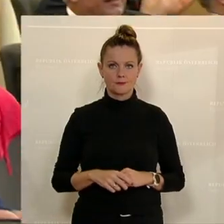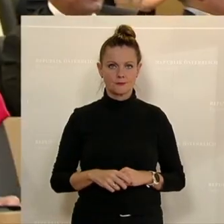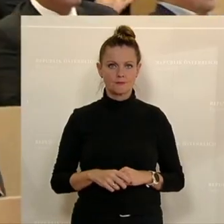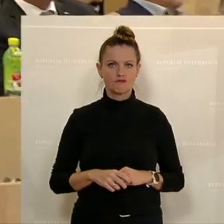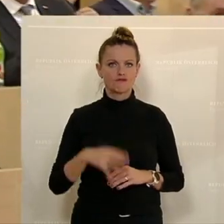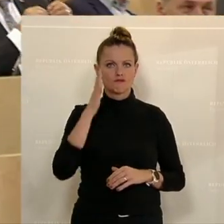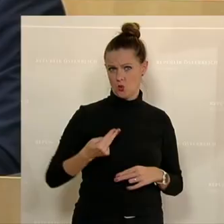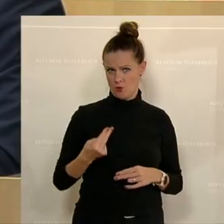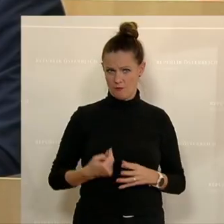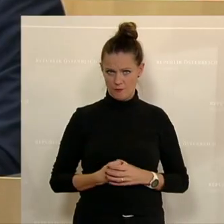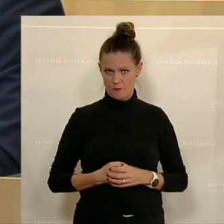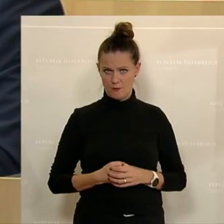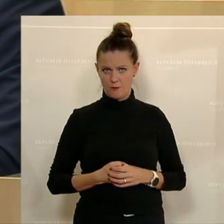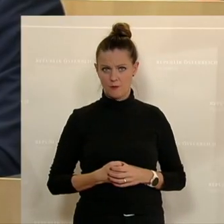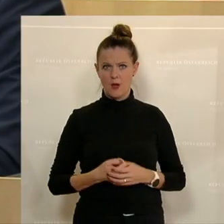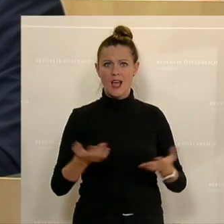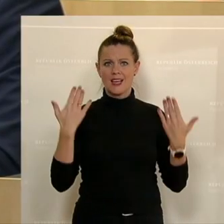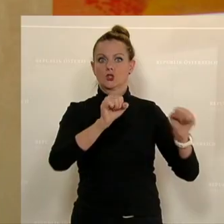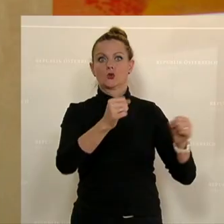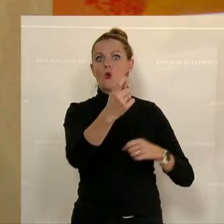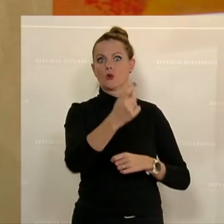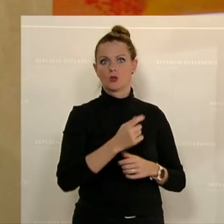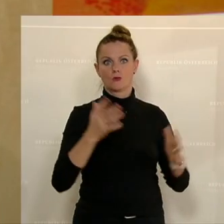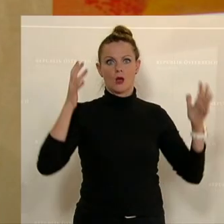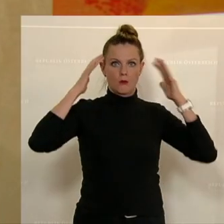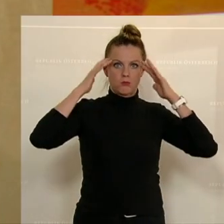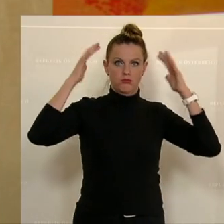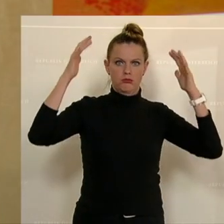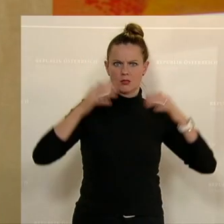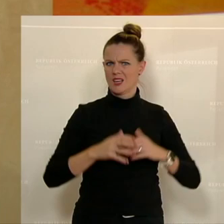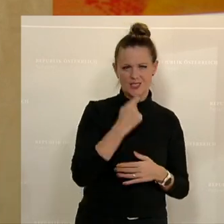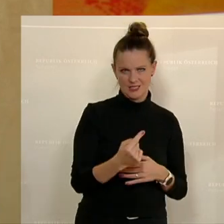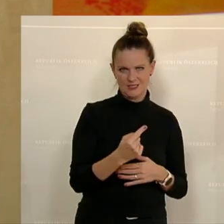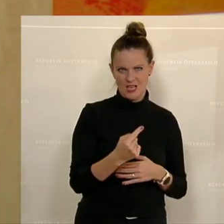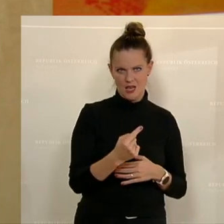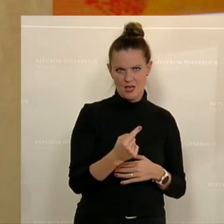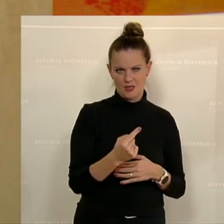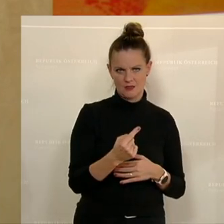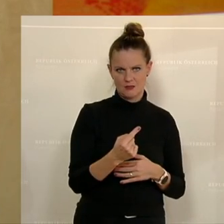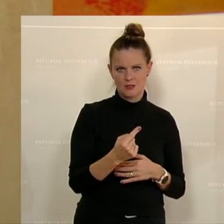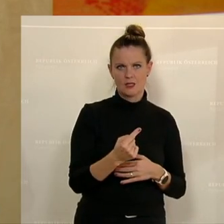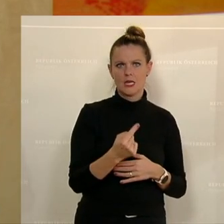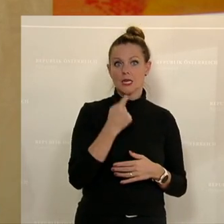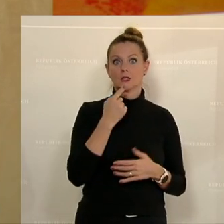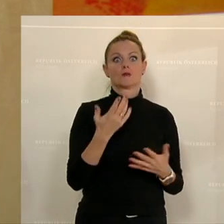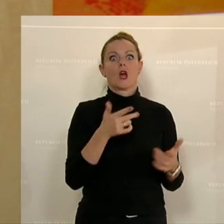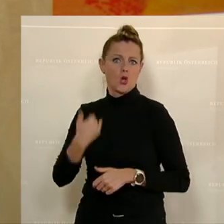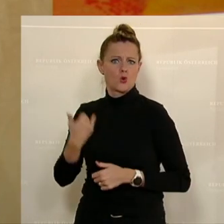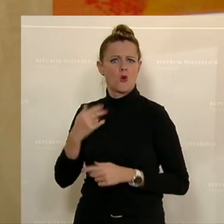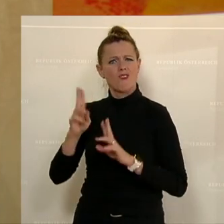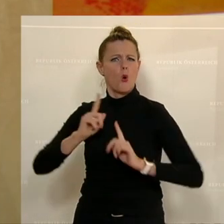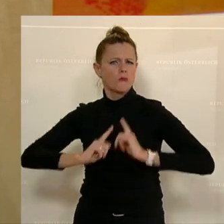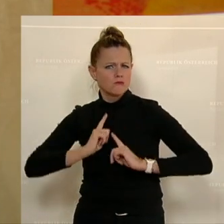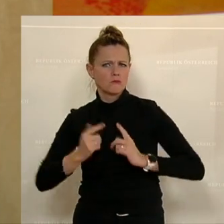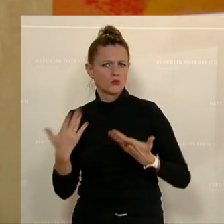Der Herr Vizekanzler. Klimaterroristen. Also ich finde, das kann man so nicht durchgehen lassen. Quasi herandrohenden terroristischen Aktionen.